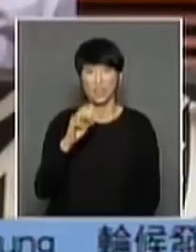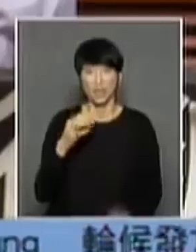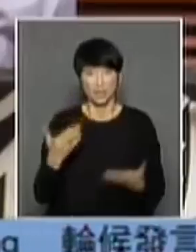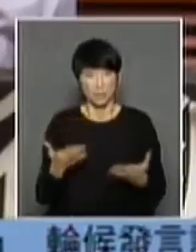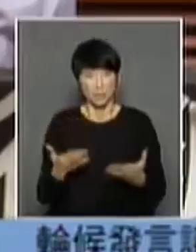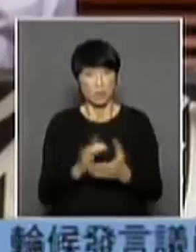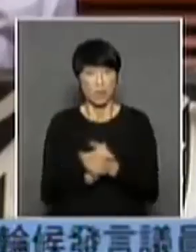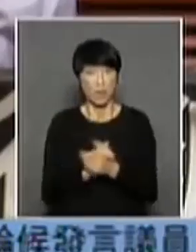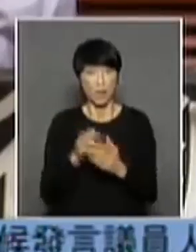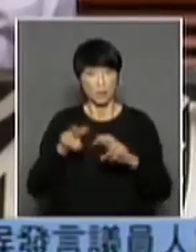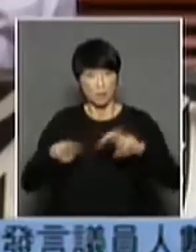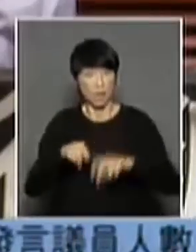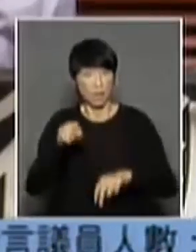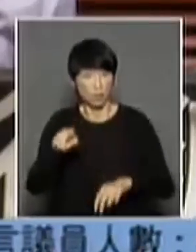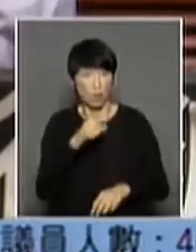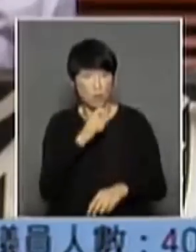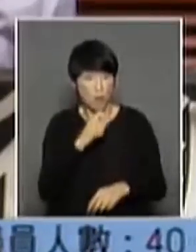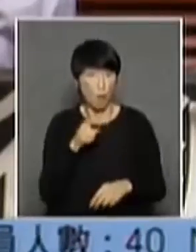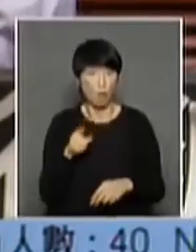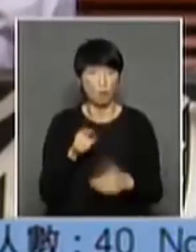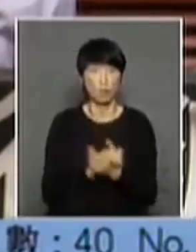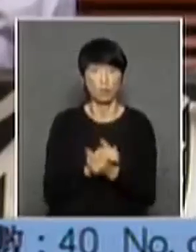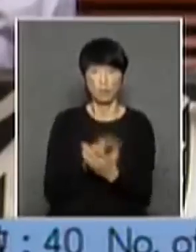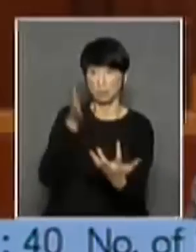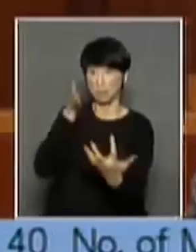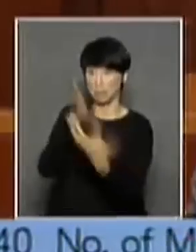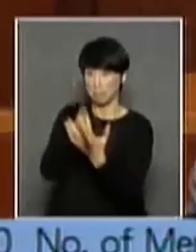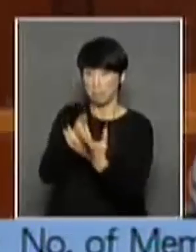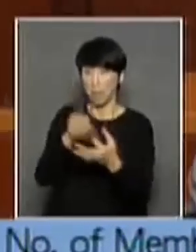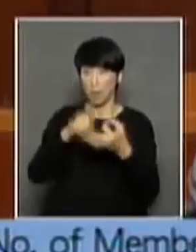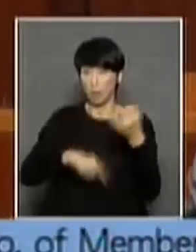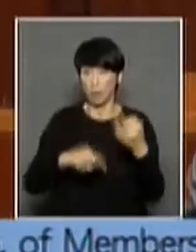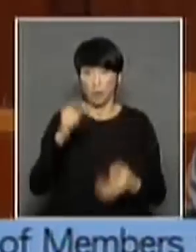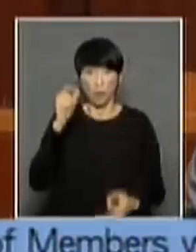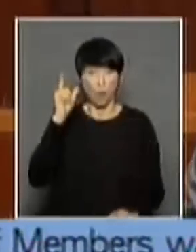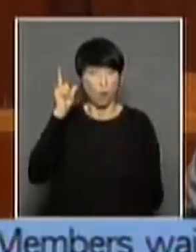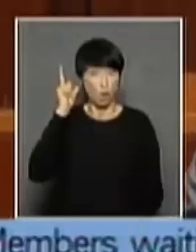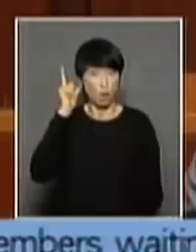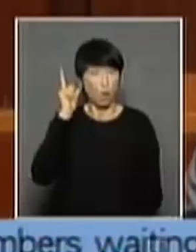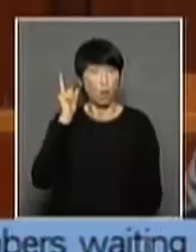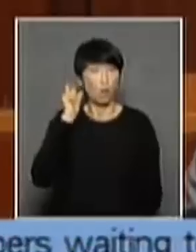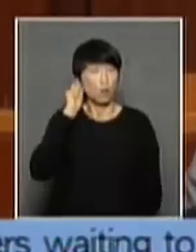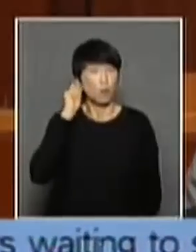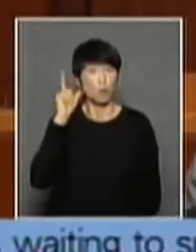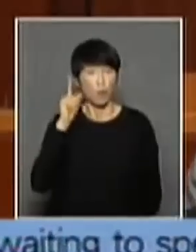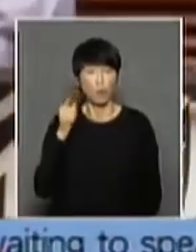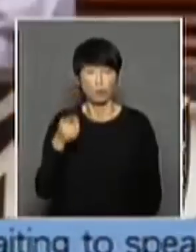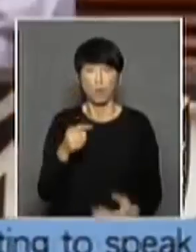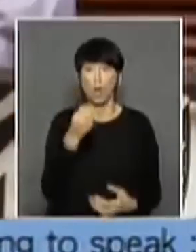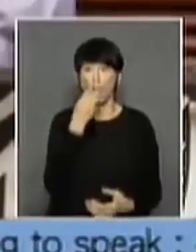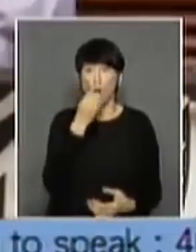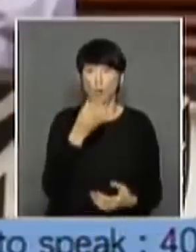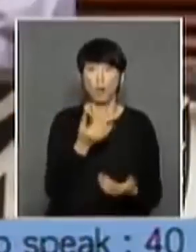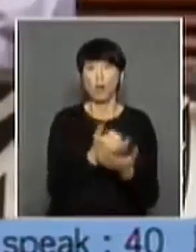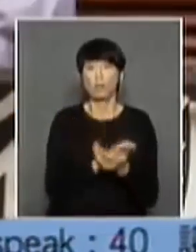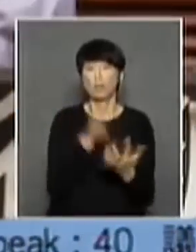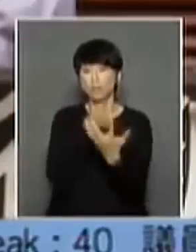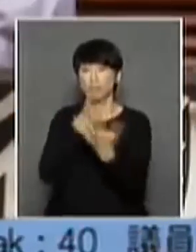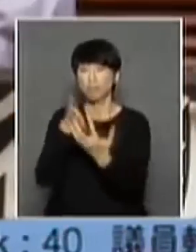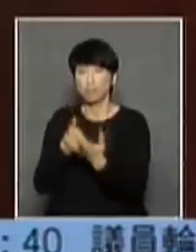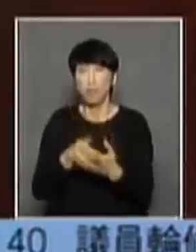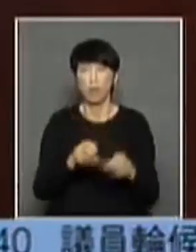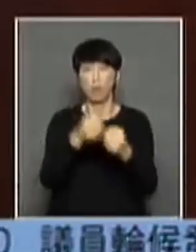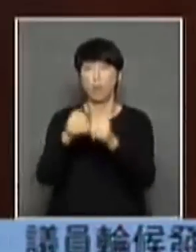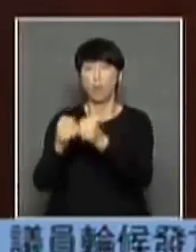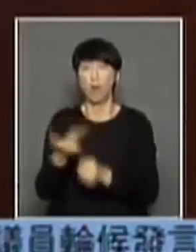廉政公署查紧佢，所以佢要喐啊李宝兰？我特別要提醒他，他已經整死了香港很多東西，請他不要再搞死香